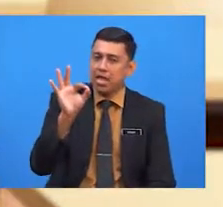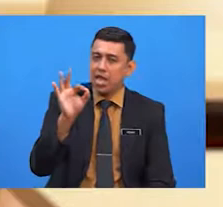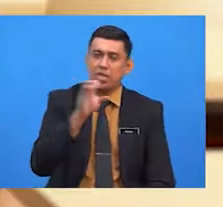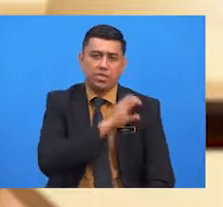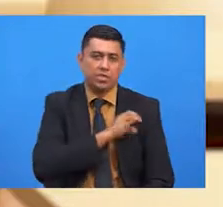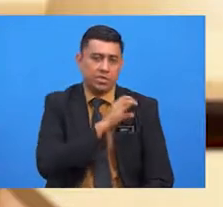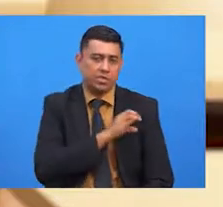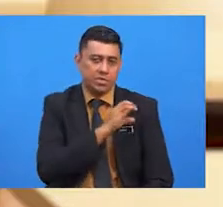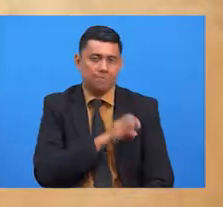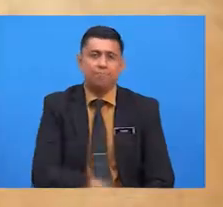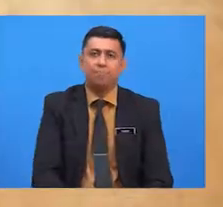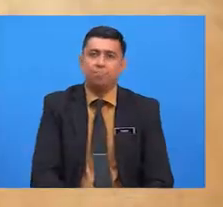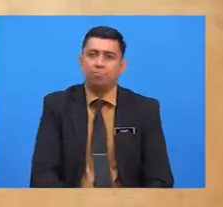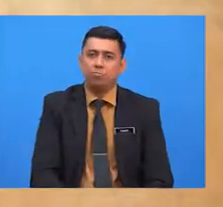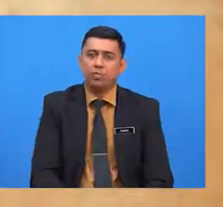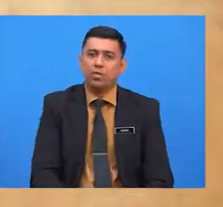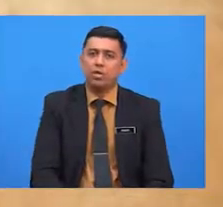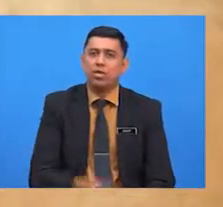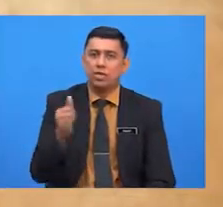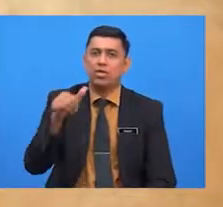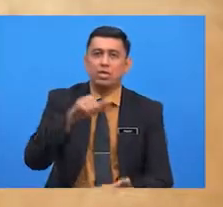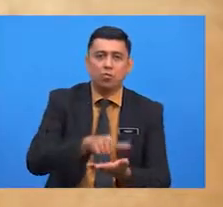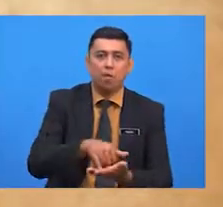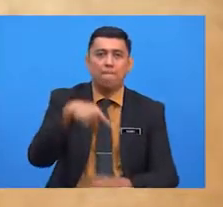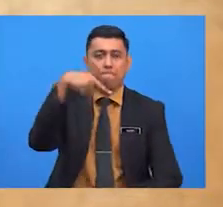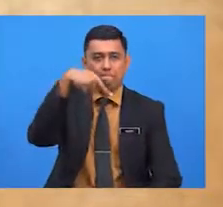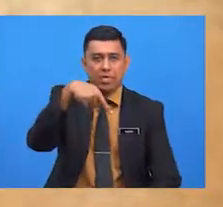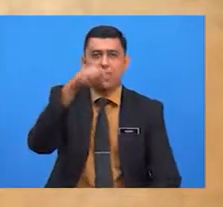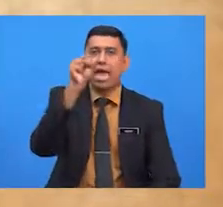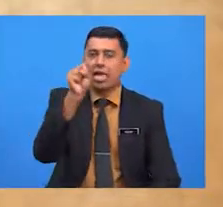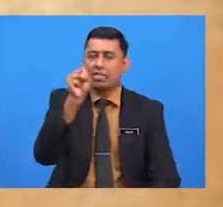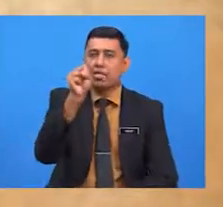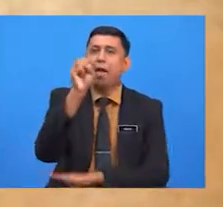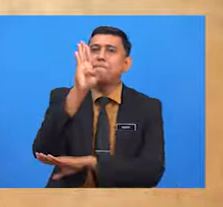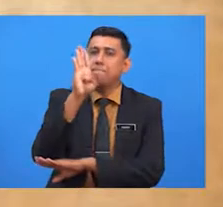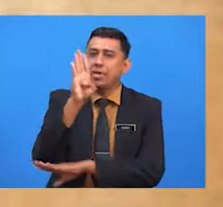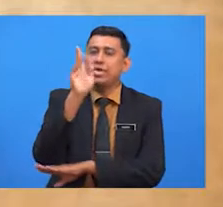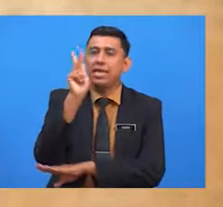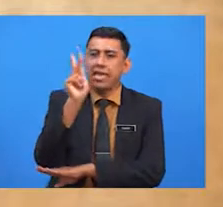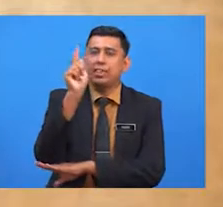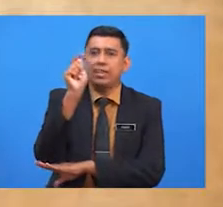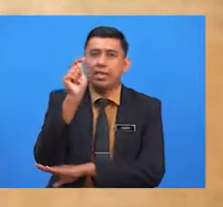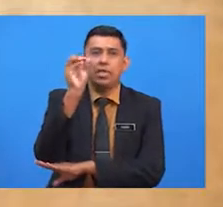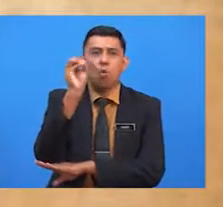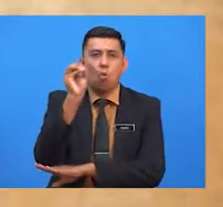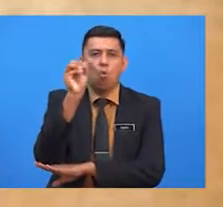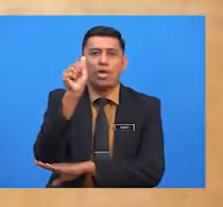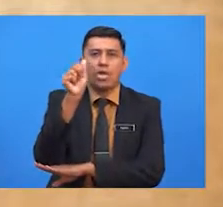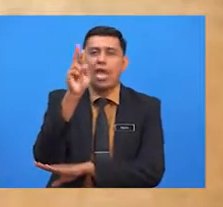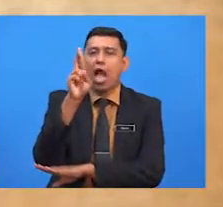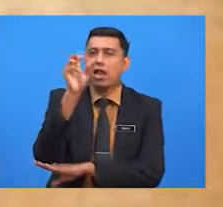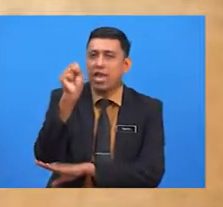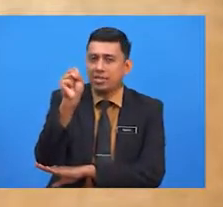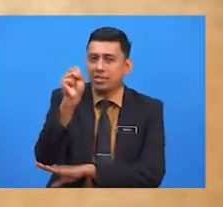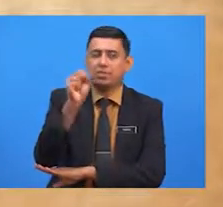awal dunia, iaitu P S B K T O A R